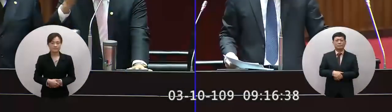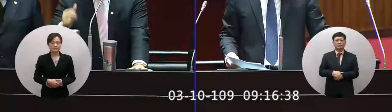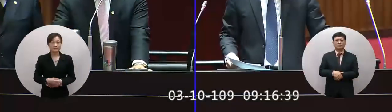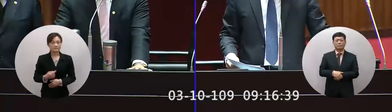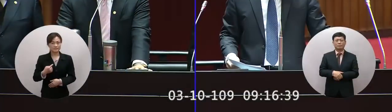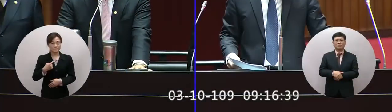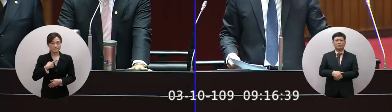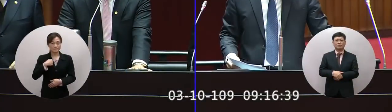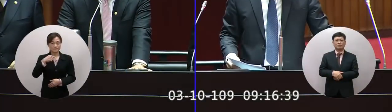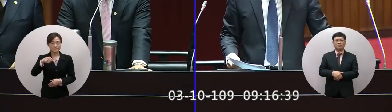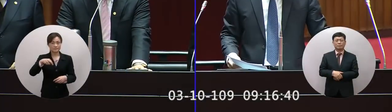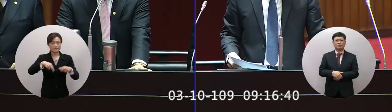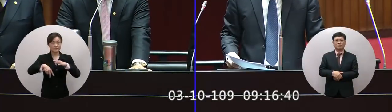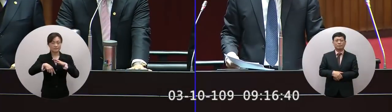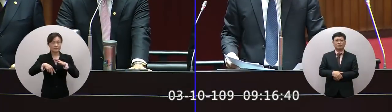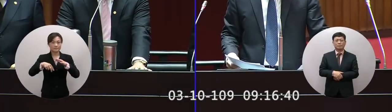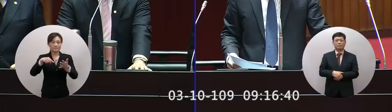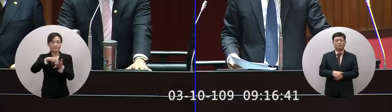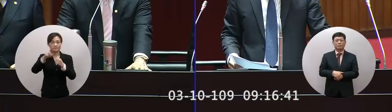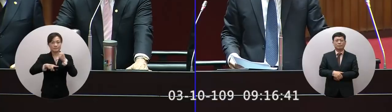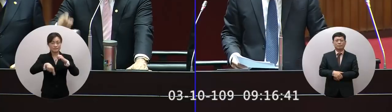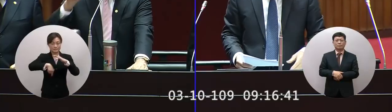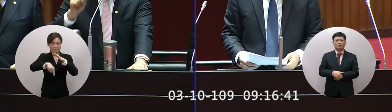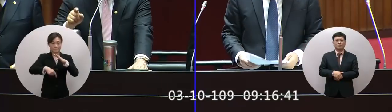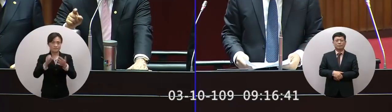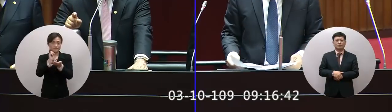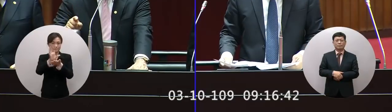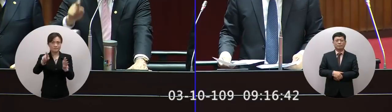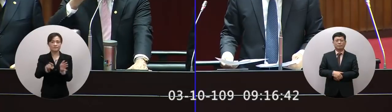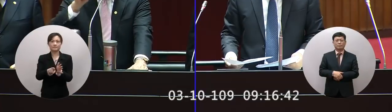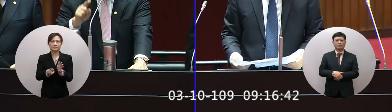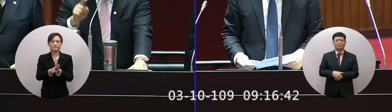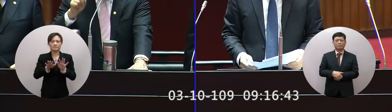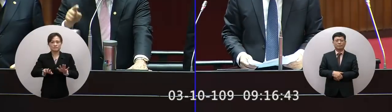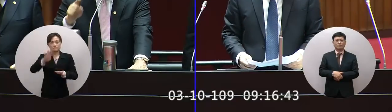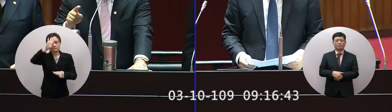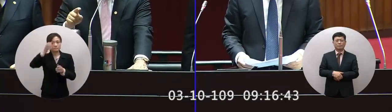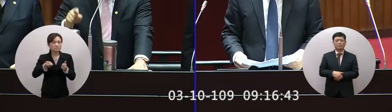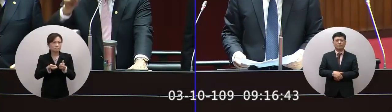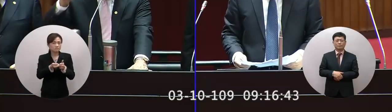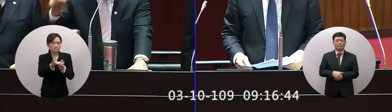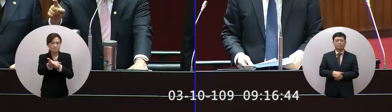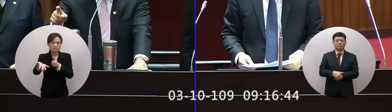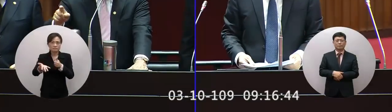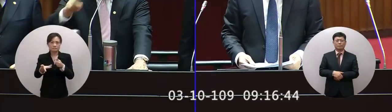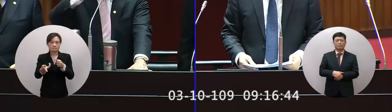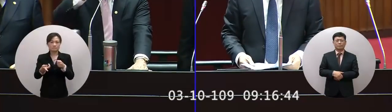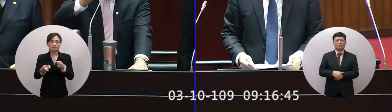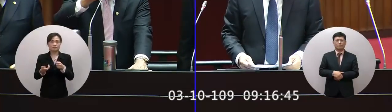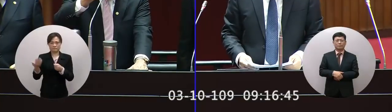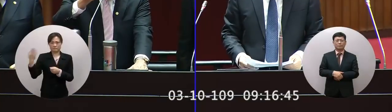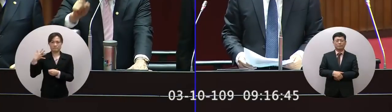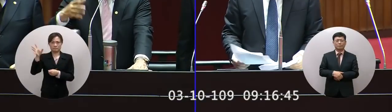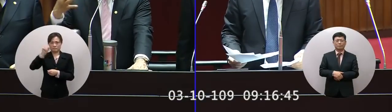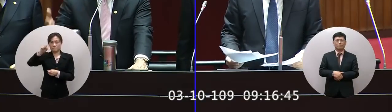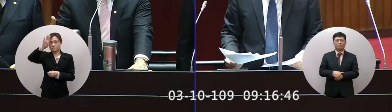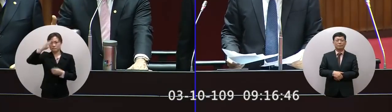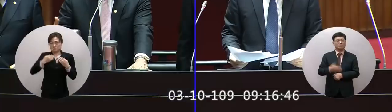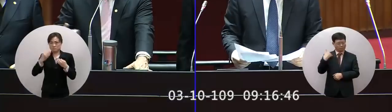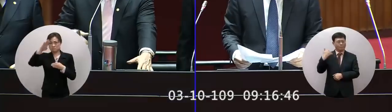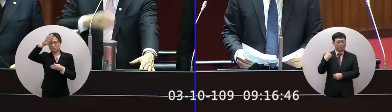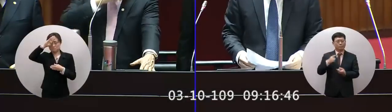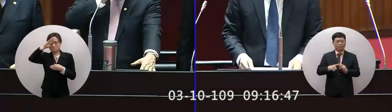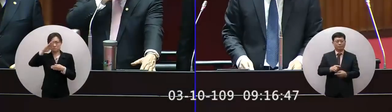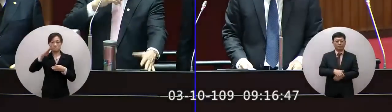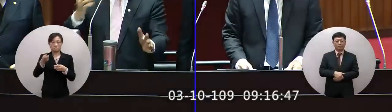和贵院报告里面就特别讲说，这一次疫情已经是10倍以 SARS，